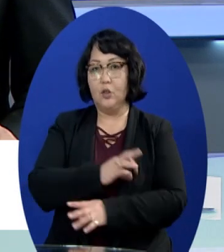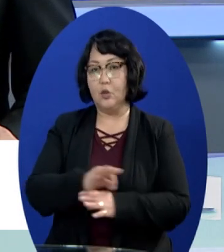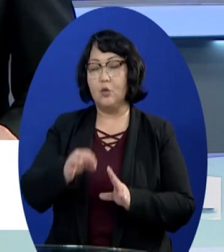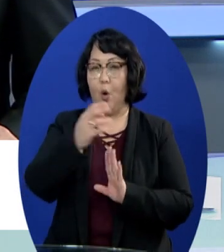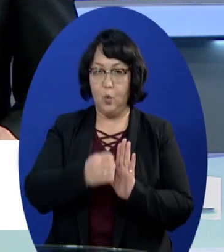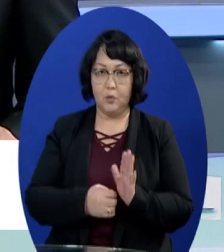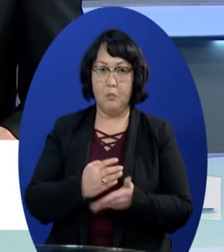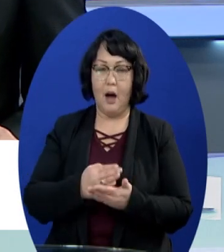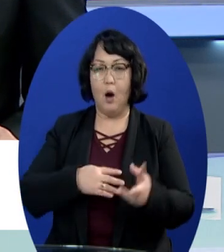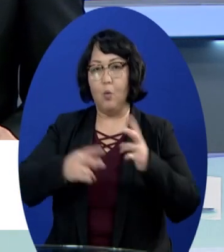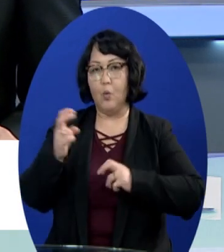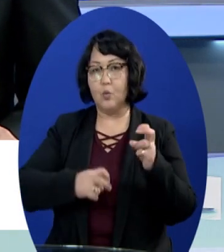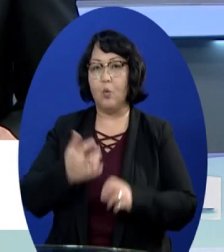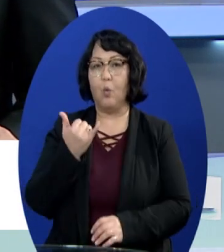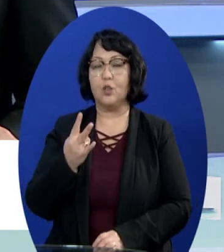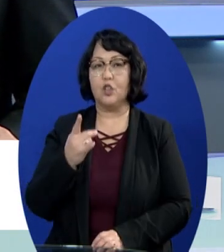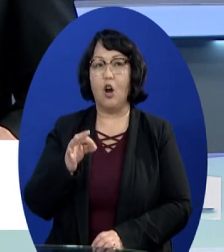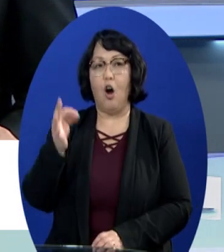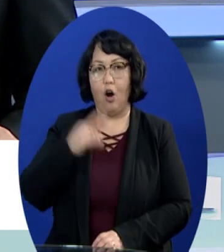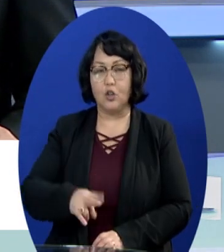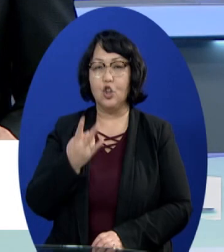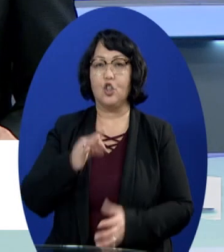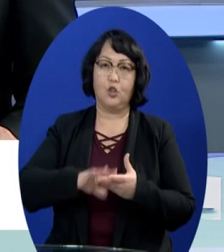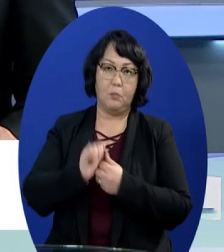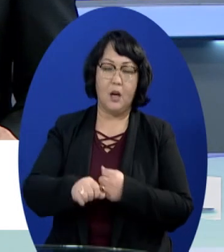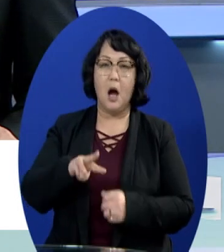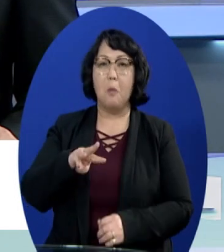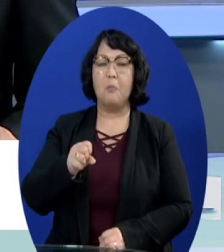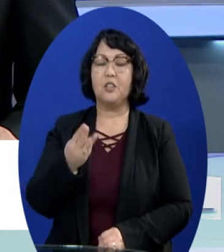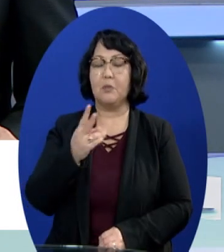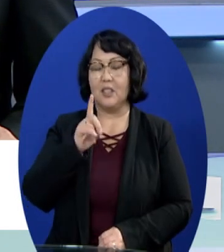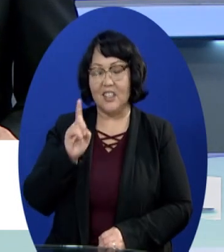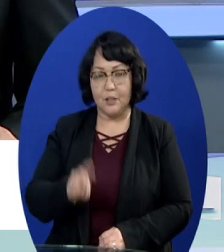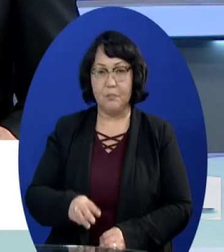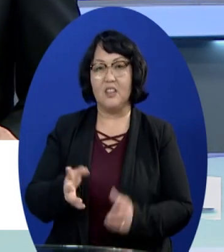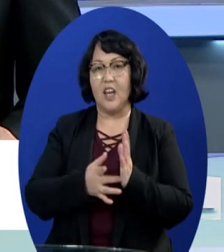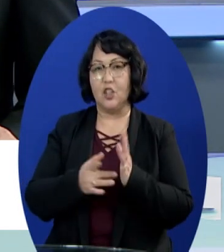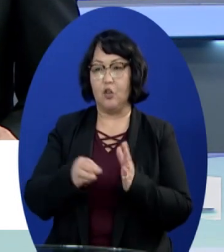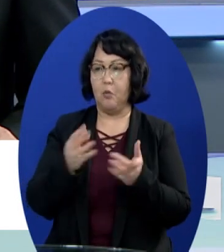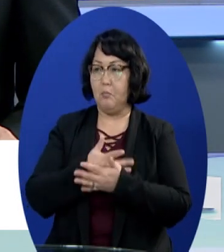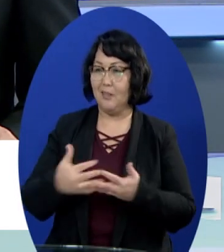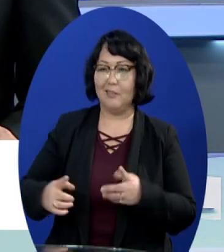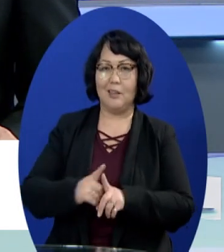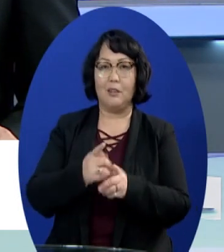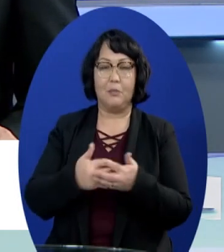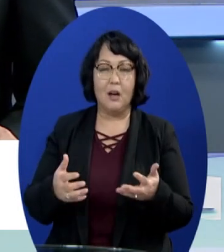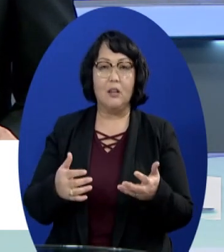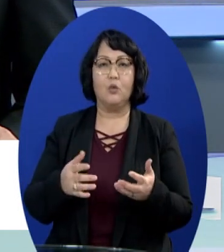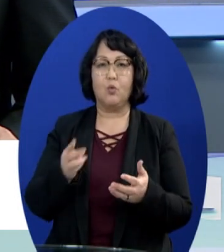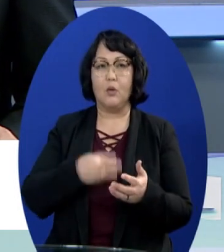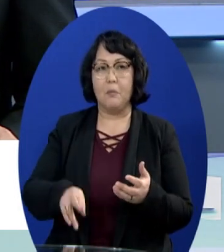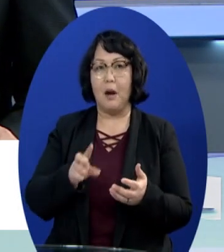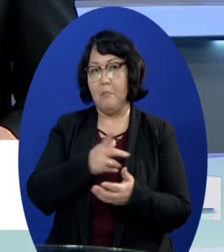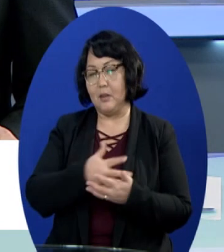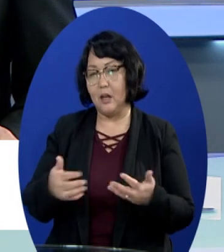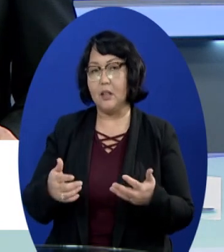байна. Мөн үйлдвэрийн усны ордын нөхөн төлбөр, машин механизм, техник, тоног төхөөрөмж, дагалдах хэрэгсэл, түүхийд бараа материалын тээвэрлэлтийг